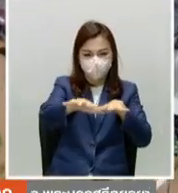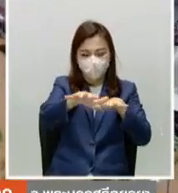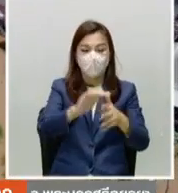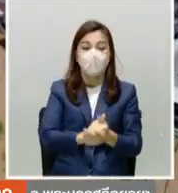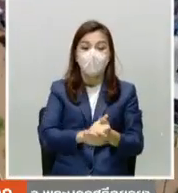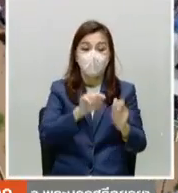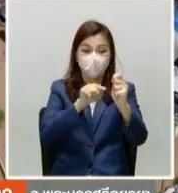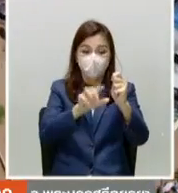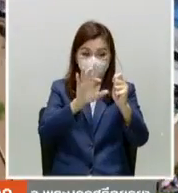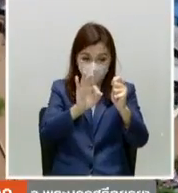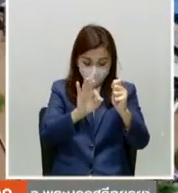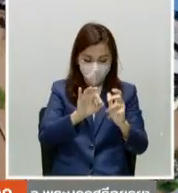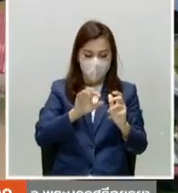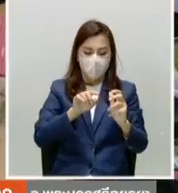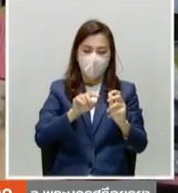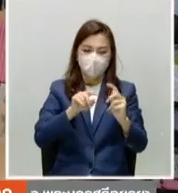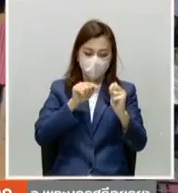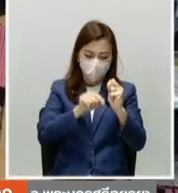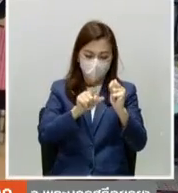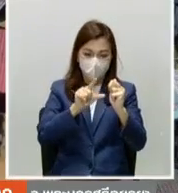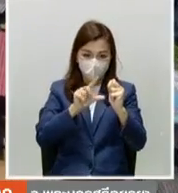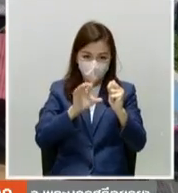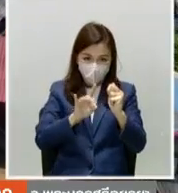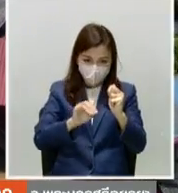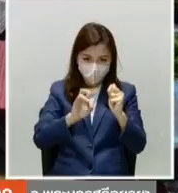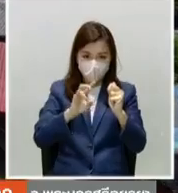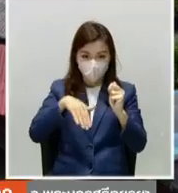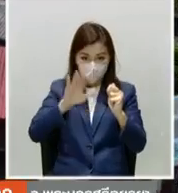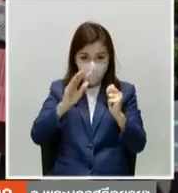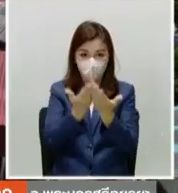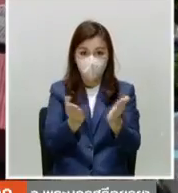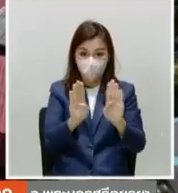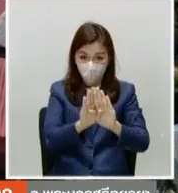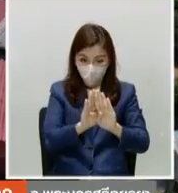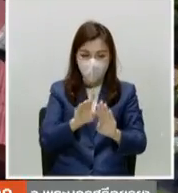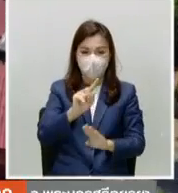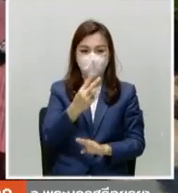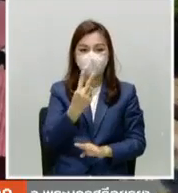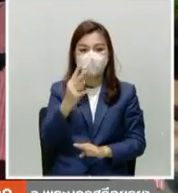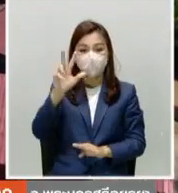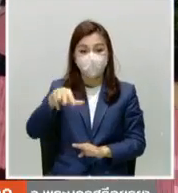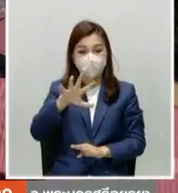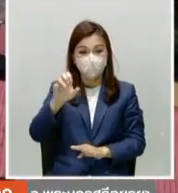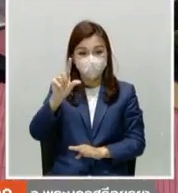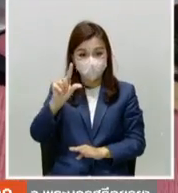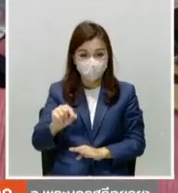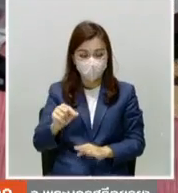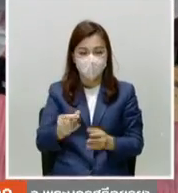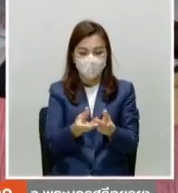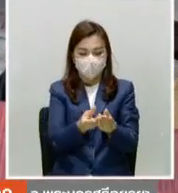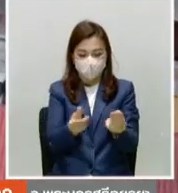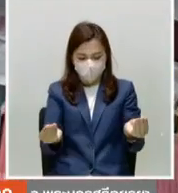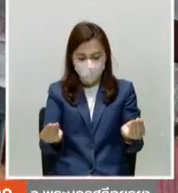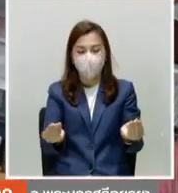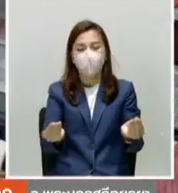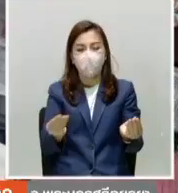ล398หมู่บ้านรวมแล้วเนี่ย 12,520 ครัวเรือนด้วยกันพื้นที่การเกษตรเสียหายแล้วกว่า 2,700